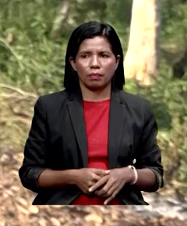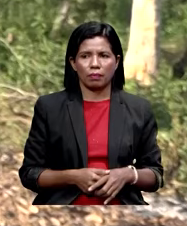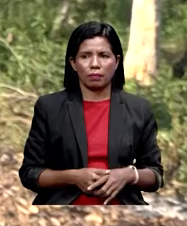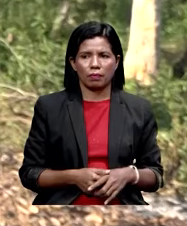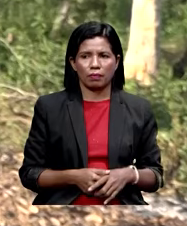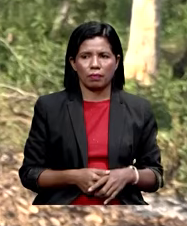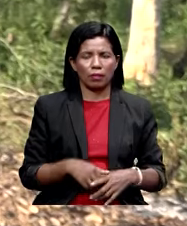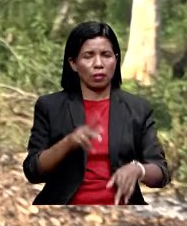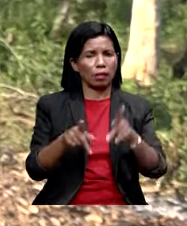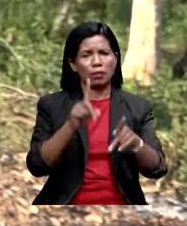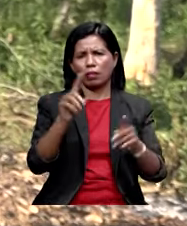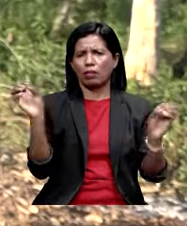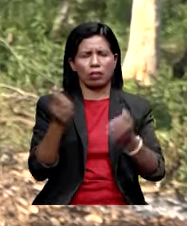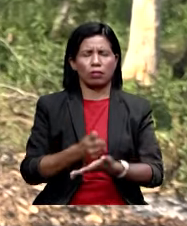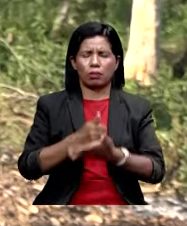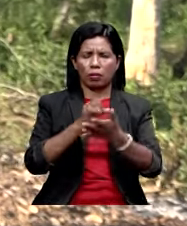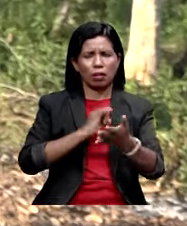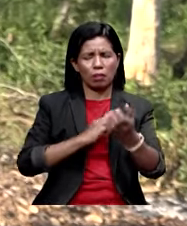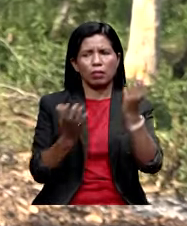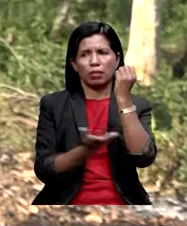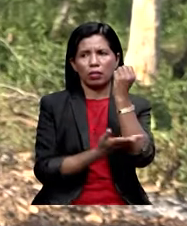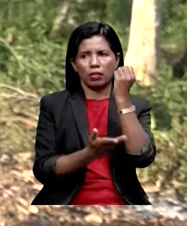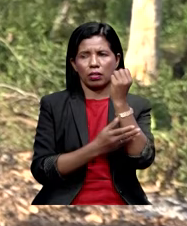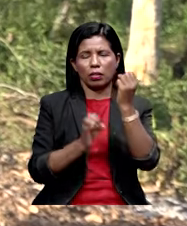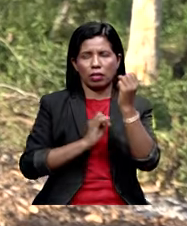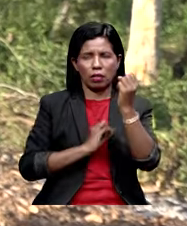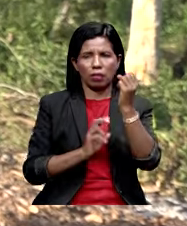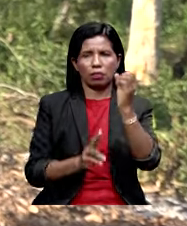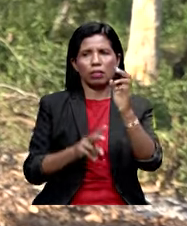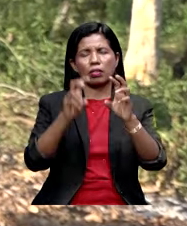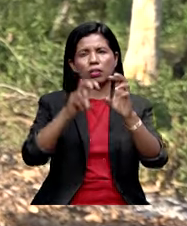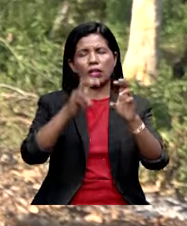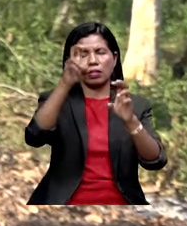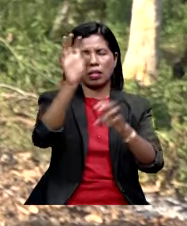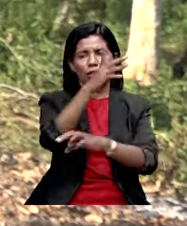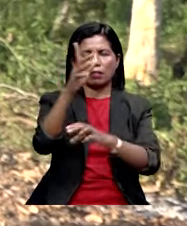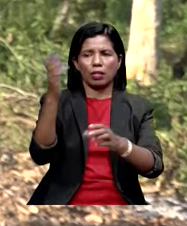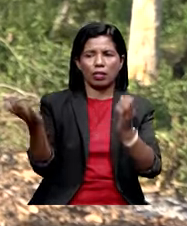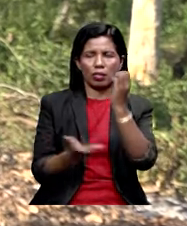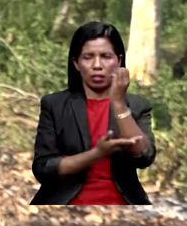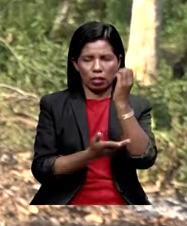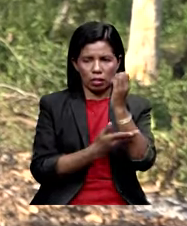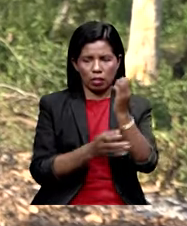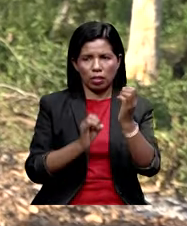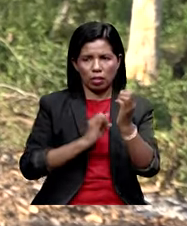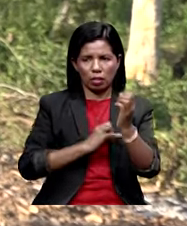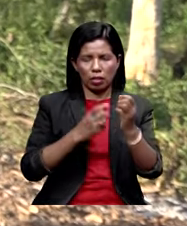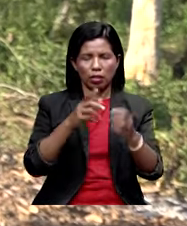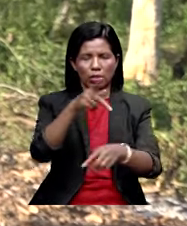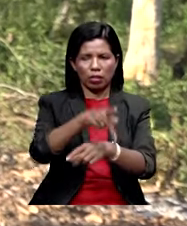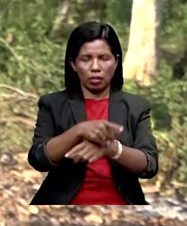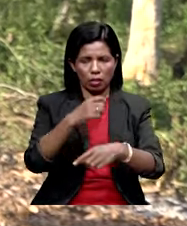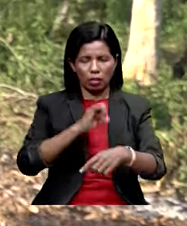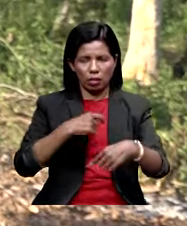Ime dala juda ida matesi serne sahabat tesi mai hausakoru au fera lorai kubauma serne